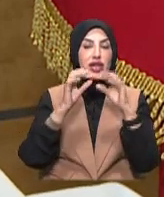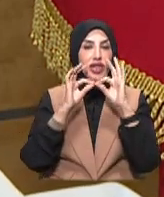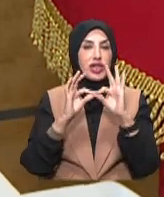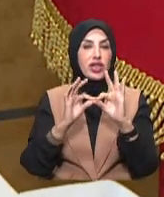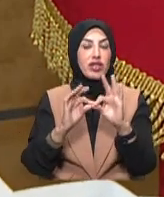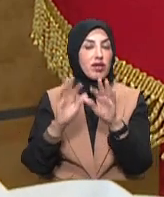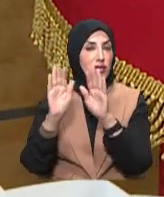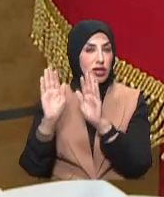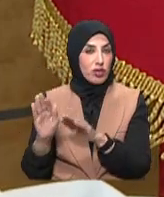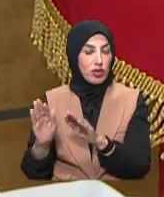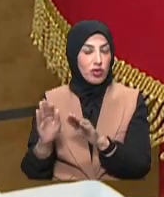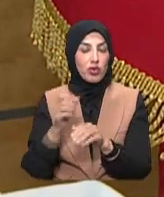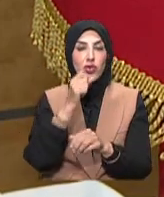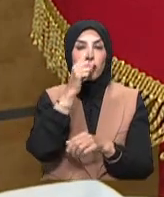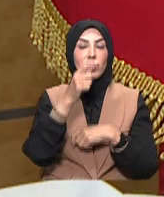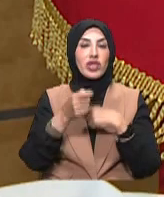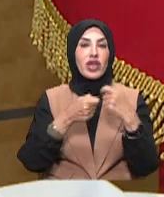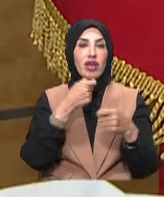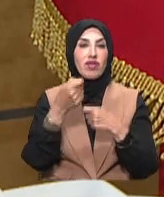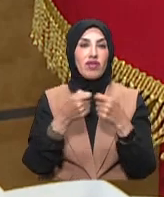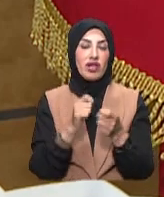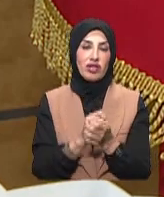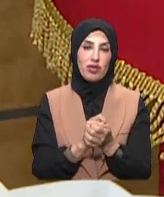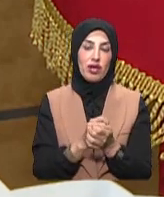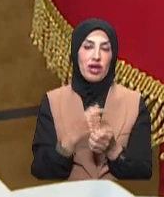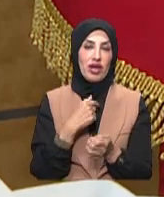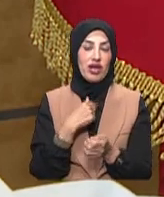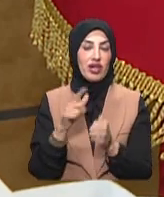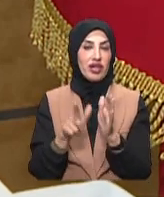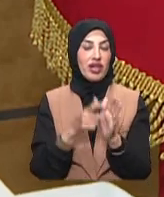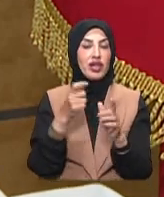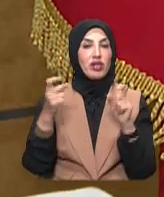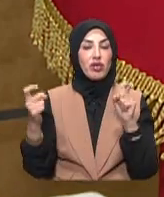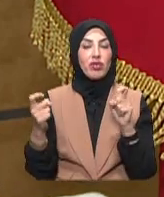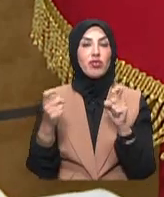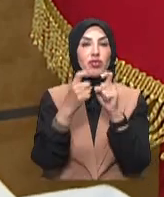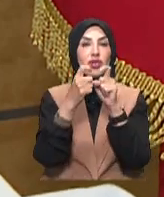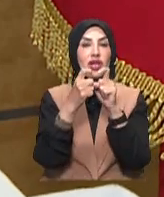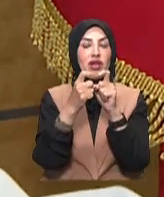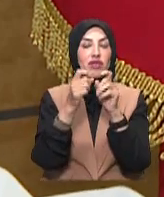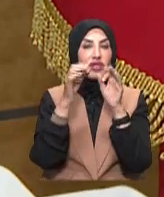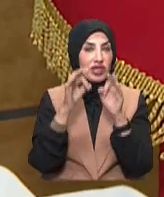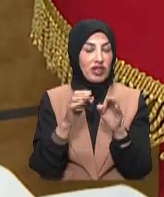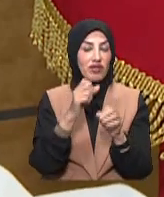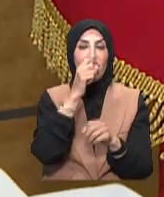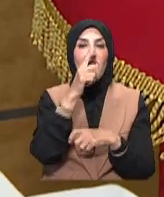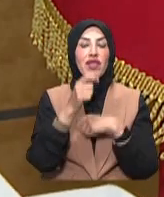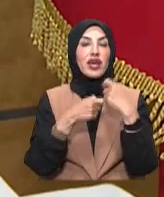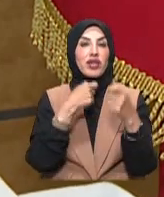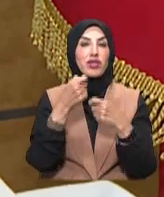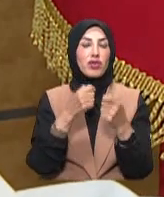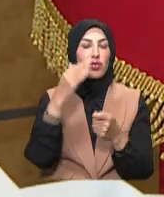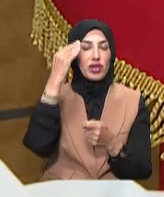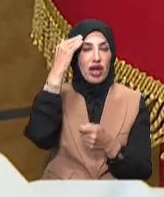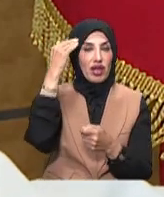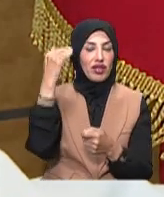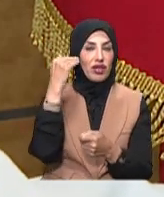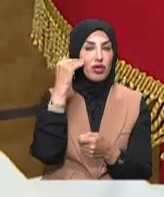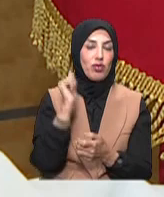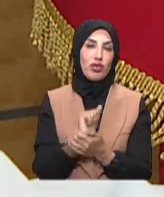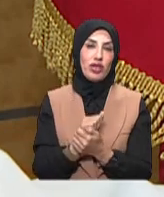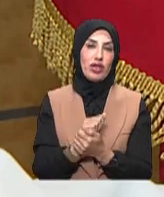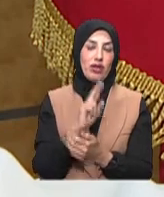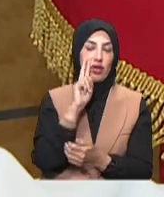راح يعزز من مكانتنا راح نكون منافسين اقوياء في هذا السوق وان شاء الله احنا نتطلع